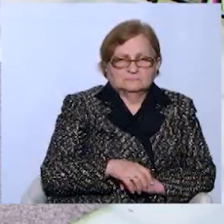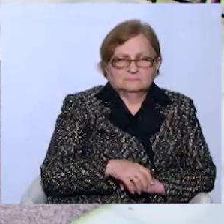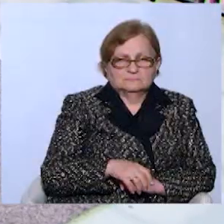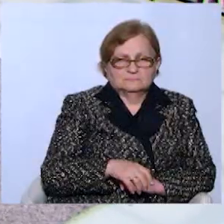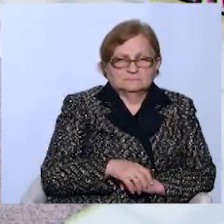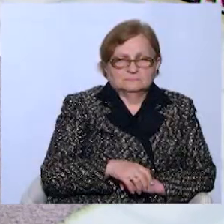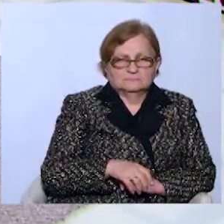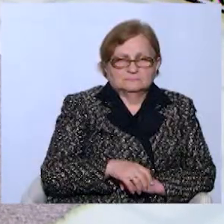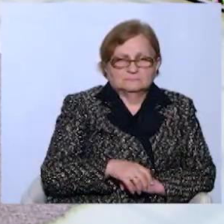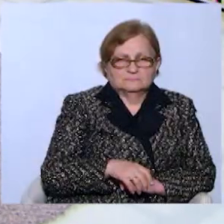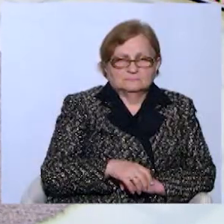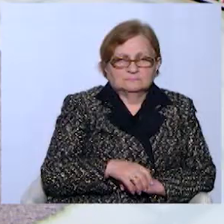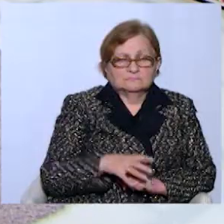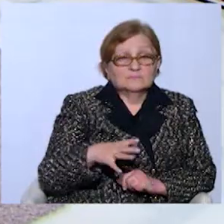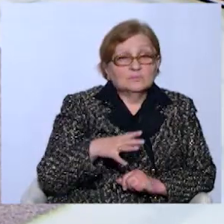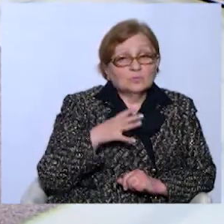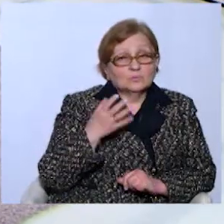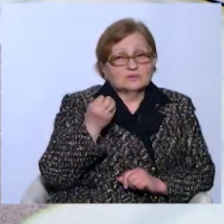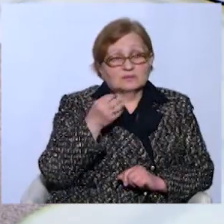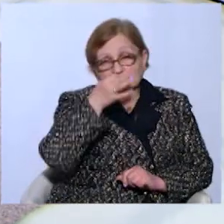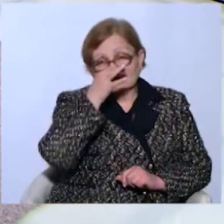და გვქონდა 6 ლარი.